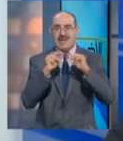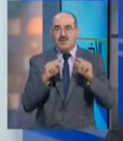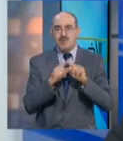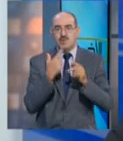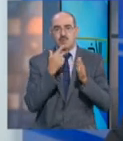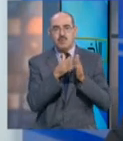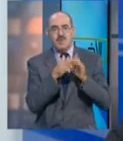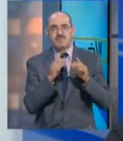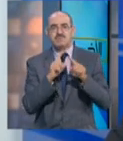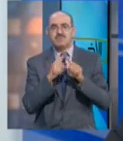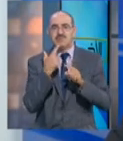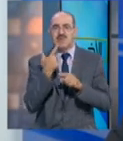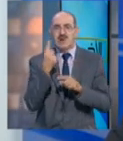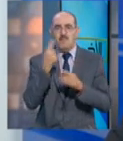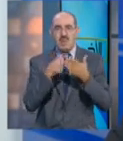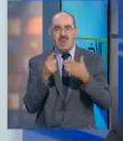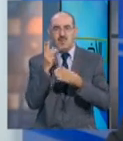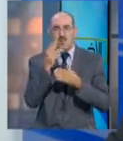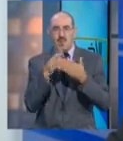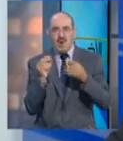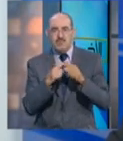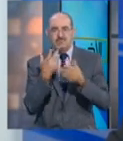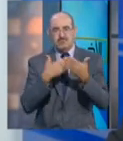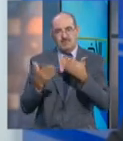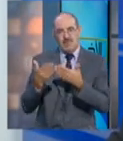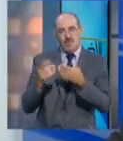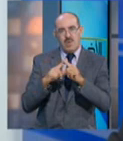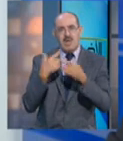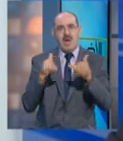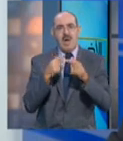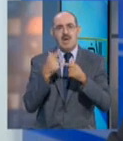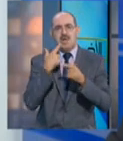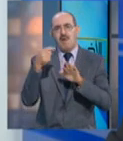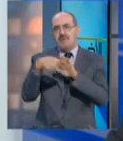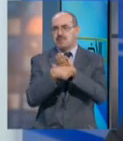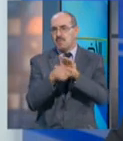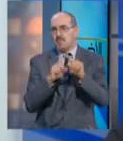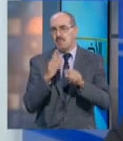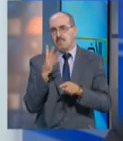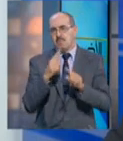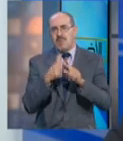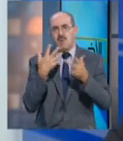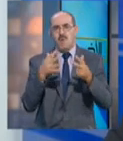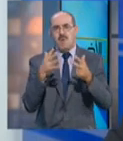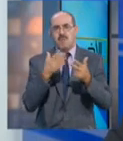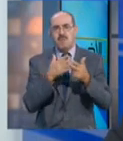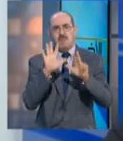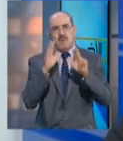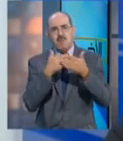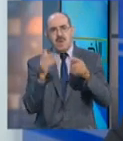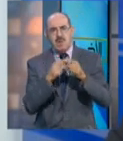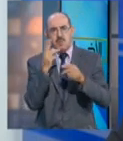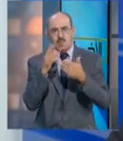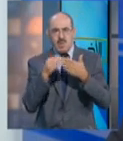بقيمة 80 مليون دولار، وفي المقابل صدر إلى الجزائر بقيمة لا تتعدى 8 ملايين